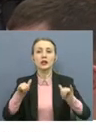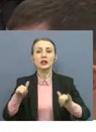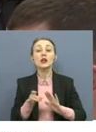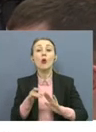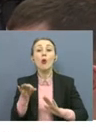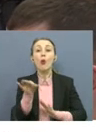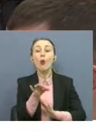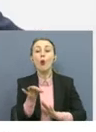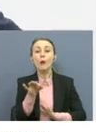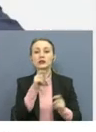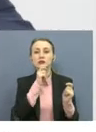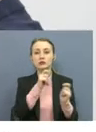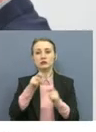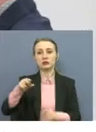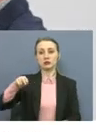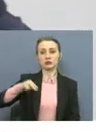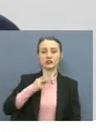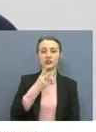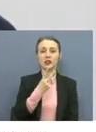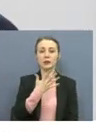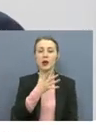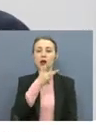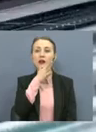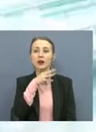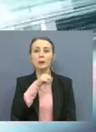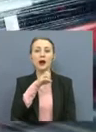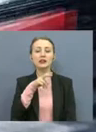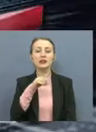төс белгілерімен марапатталды.